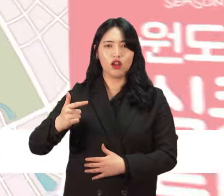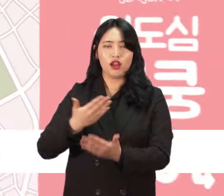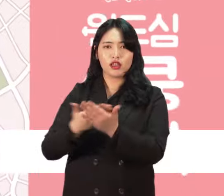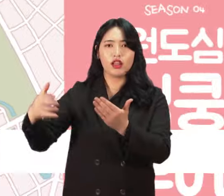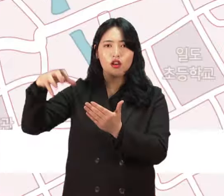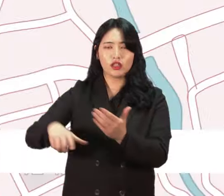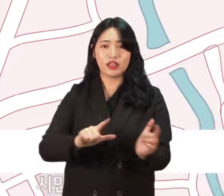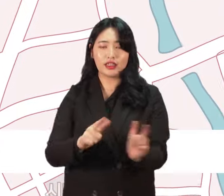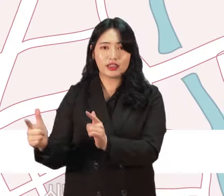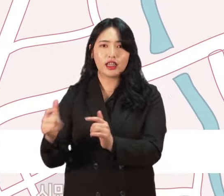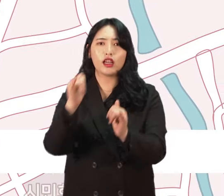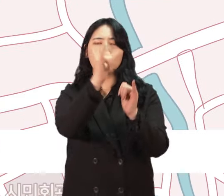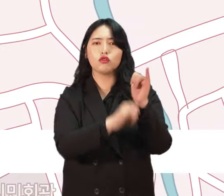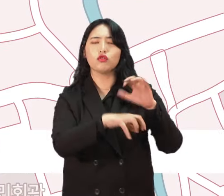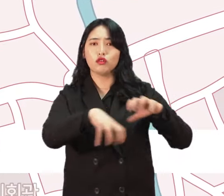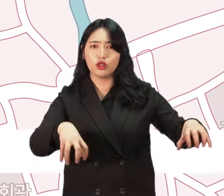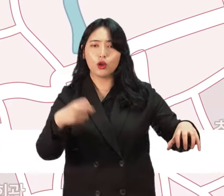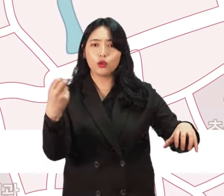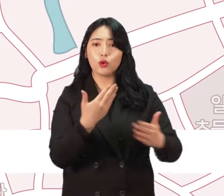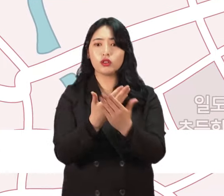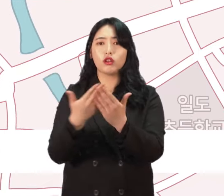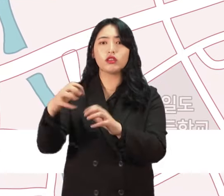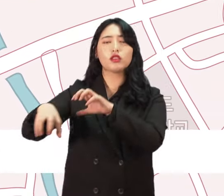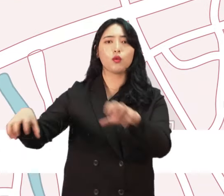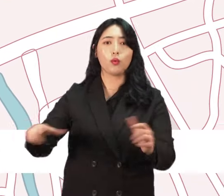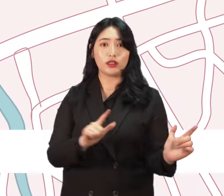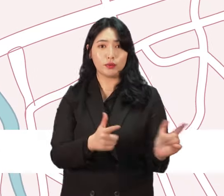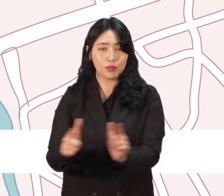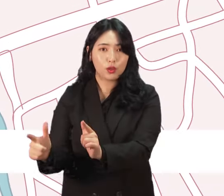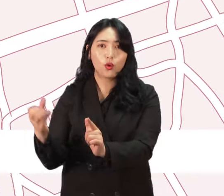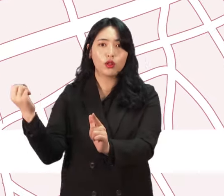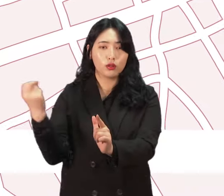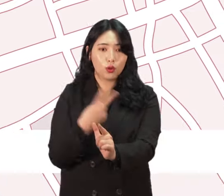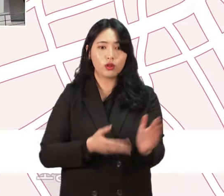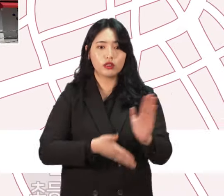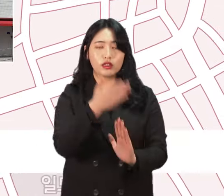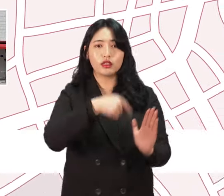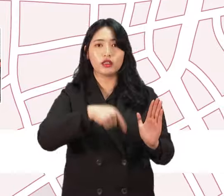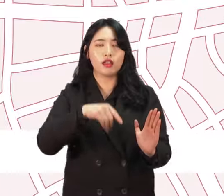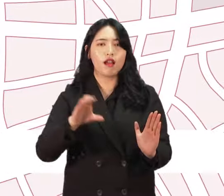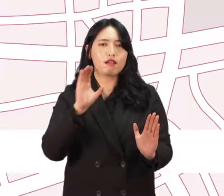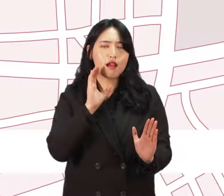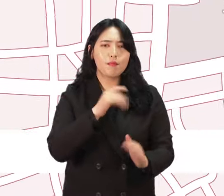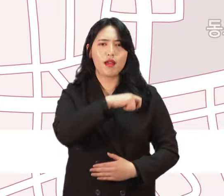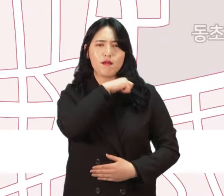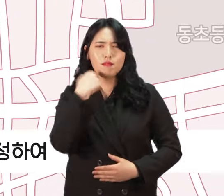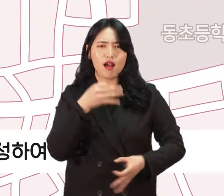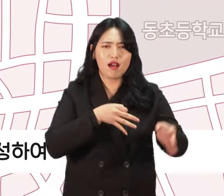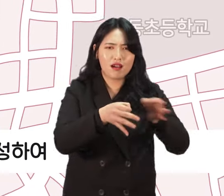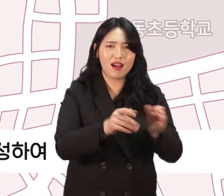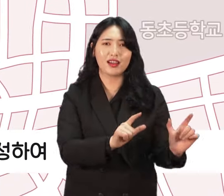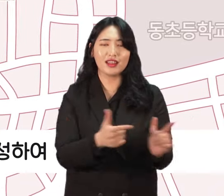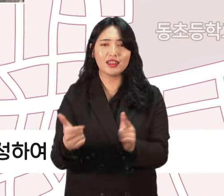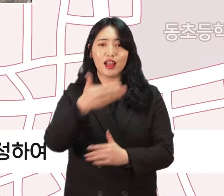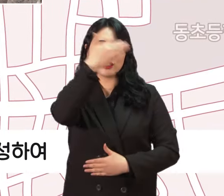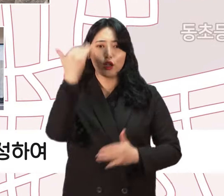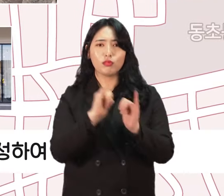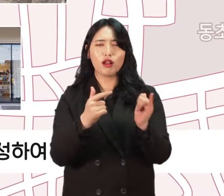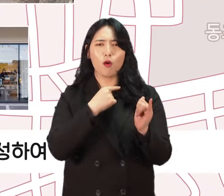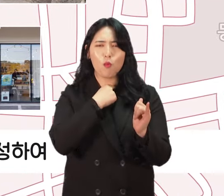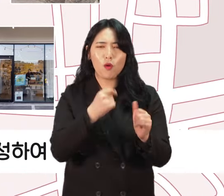원교 신 문화유적과 전시공간을 비롯하여 원도심 4 카페에 맛집 뜬 젊은 층이 선호하는